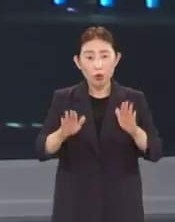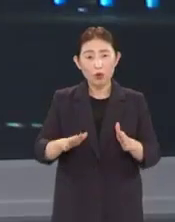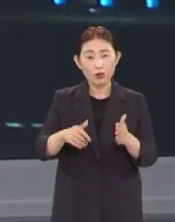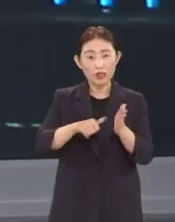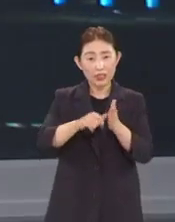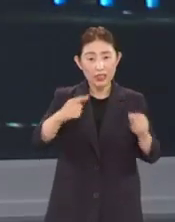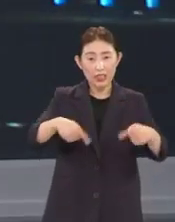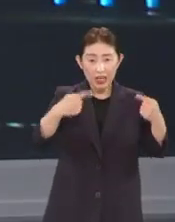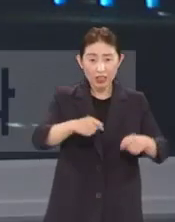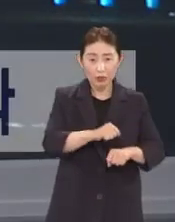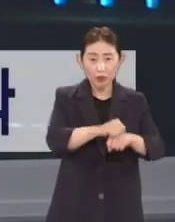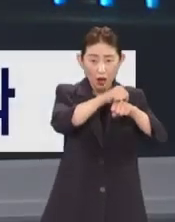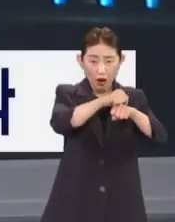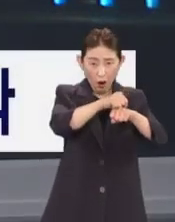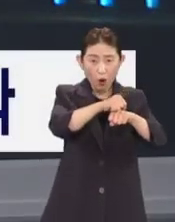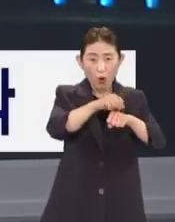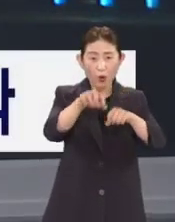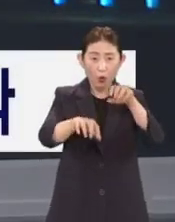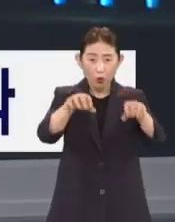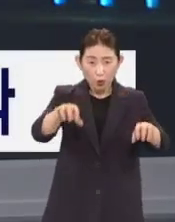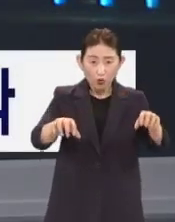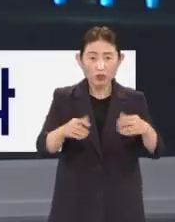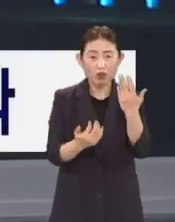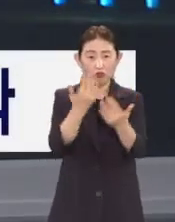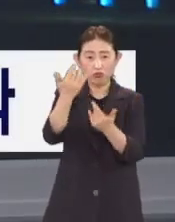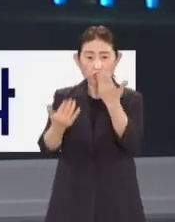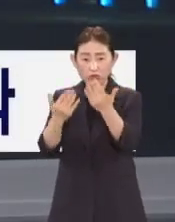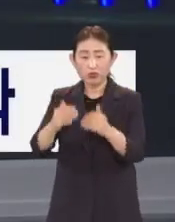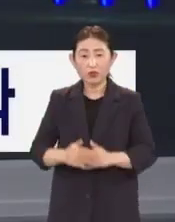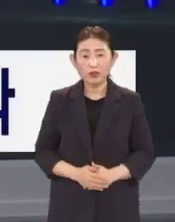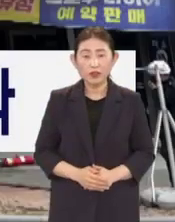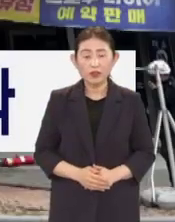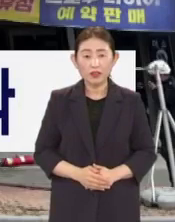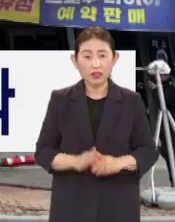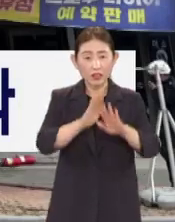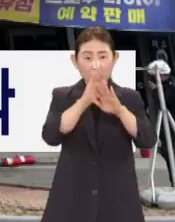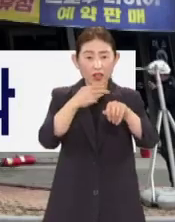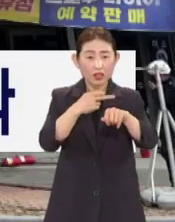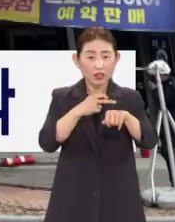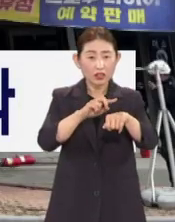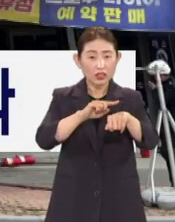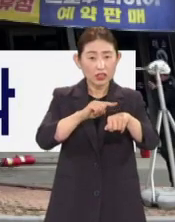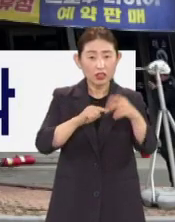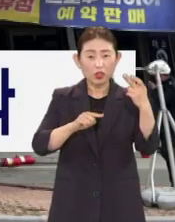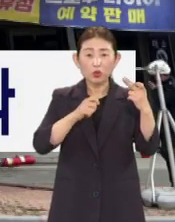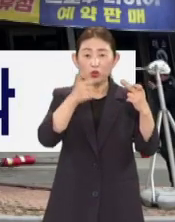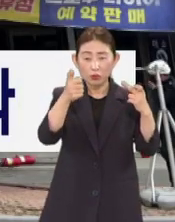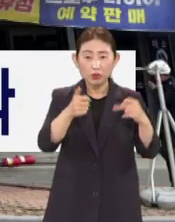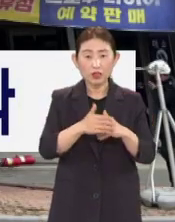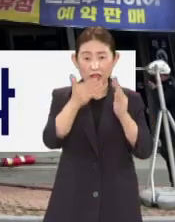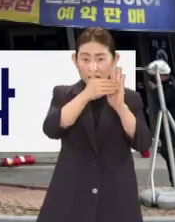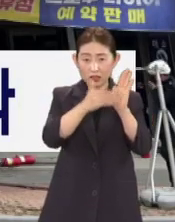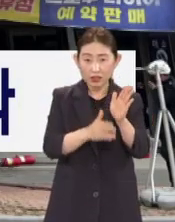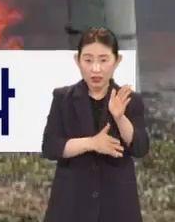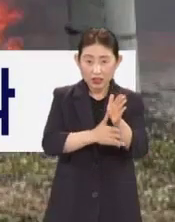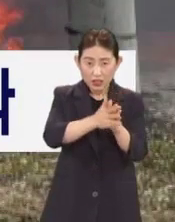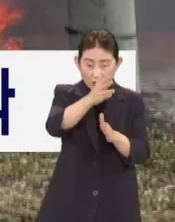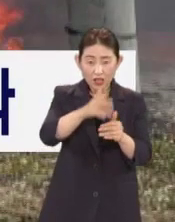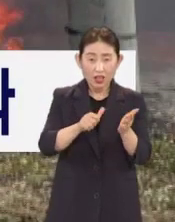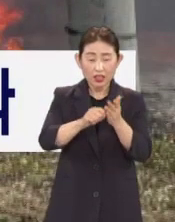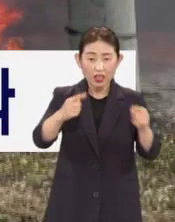오늘 타이어 매장과 폐기물 매립장 등 곳곳에서 화재가 있다랐습니다 낮 12시 50분쯤 당진시